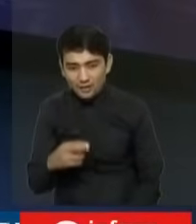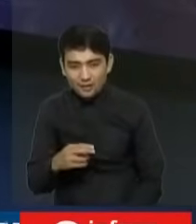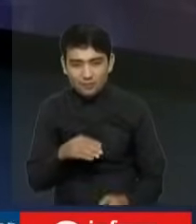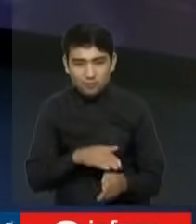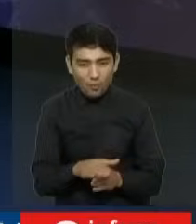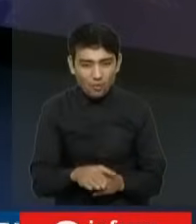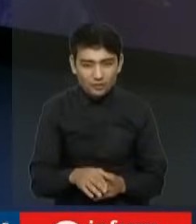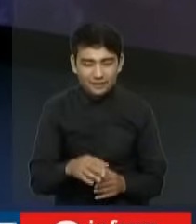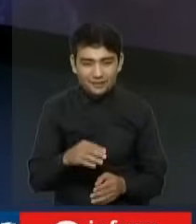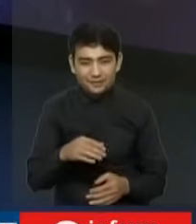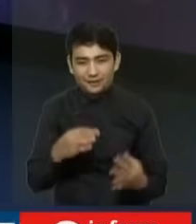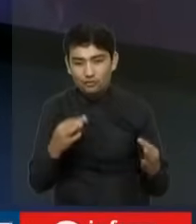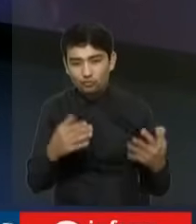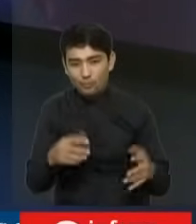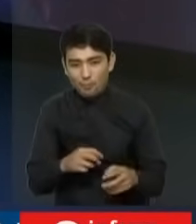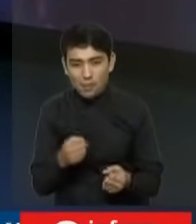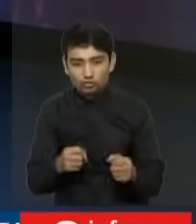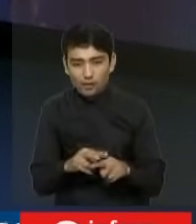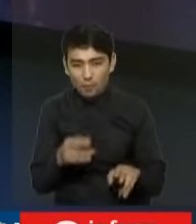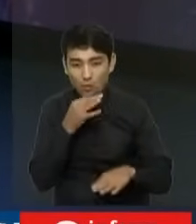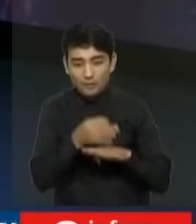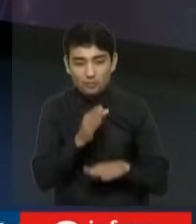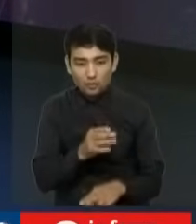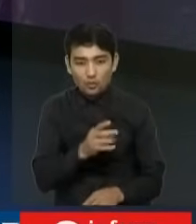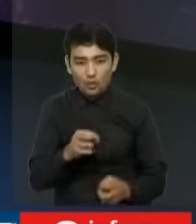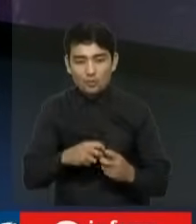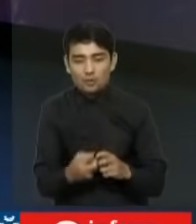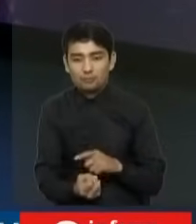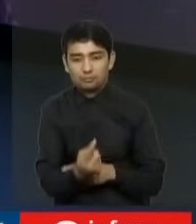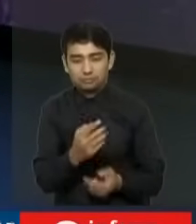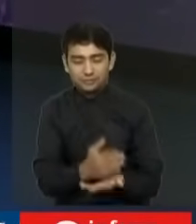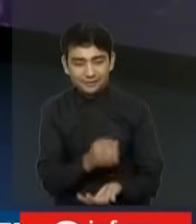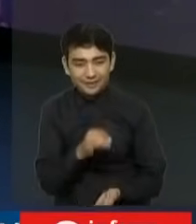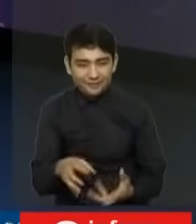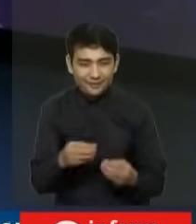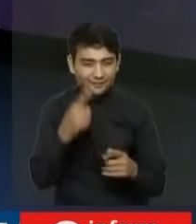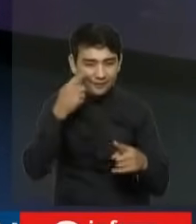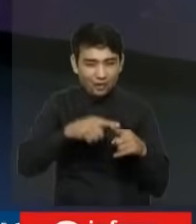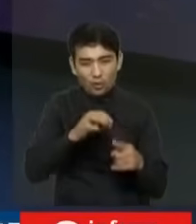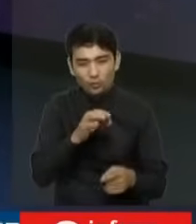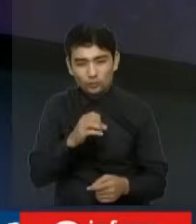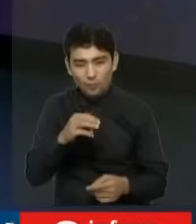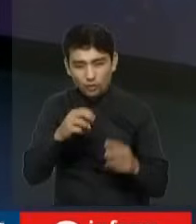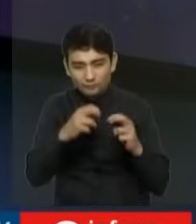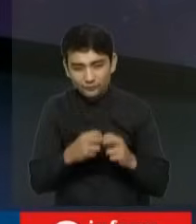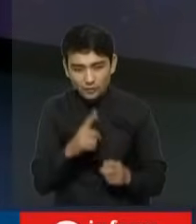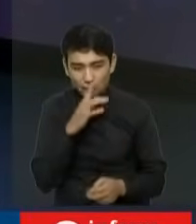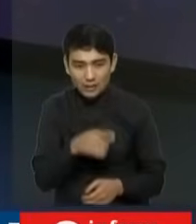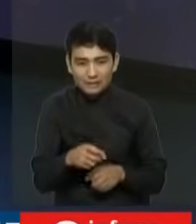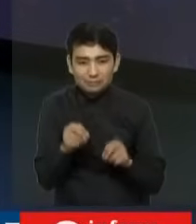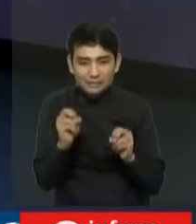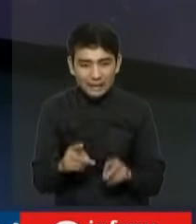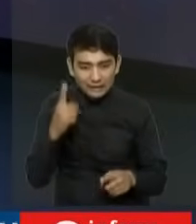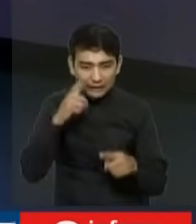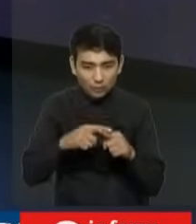транспортным средством, проблема обострилась. Многие станции стали отказывать мотоциклистам в техосмотре из-за отсутствия специального оборудования